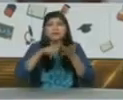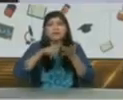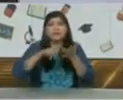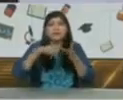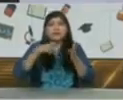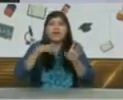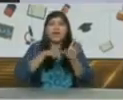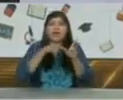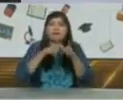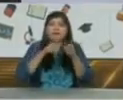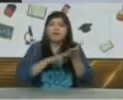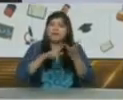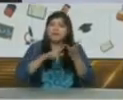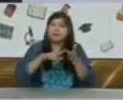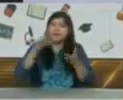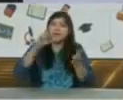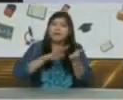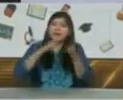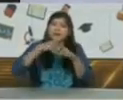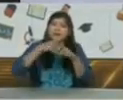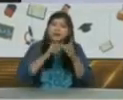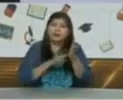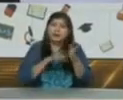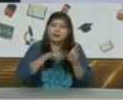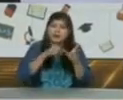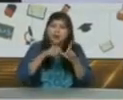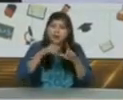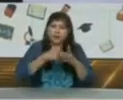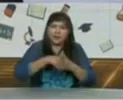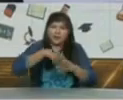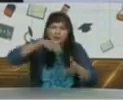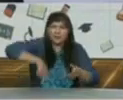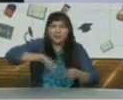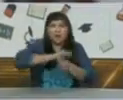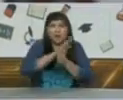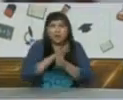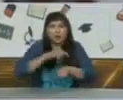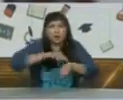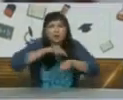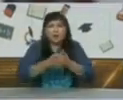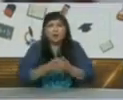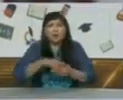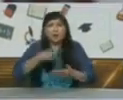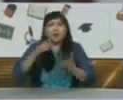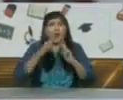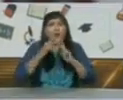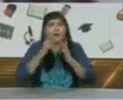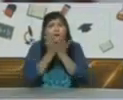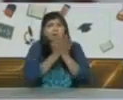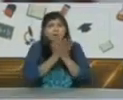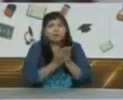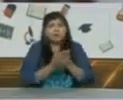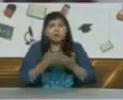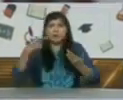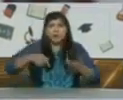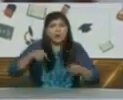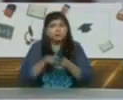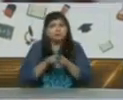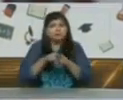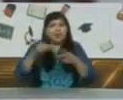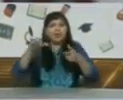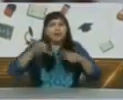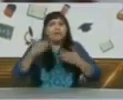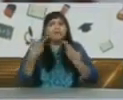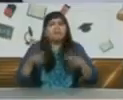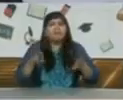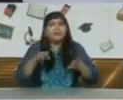Kanyakumari. Dear sir, during this pandemic situation, after the online classes, we all get more free time than usual. I would